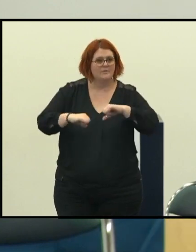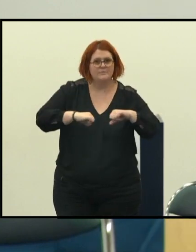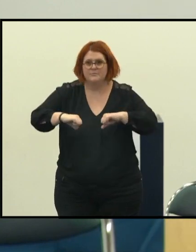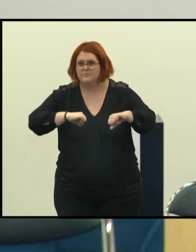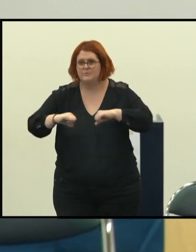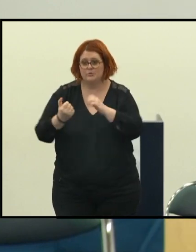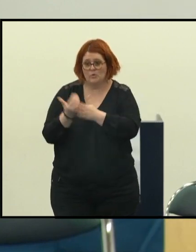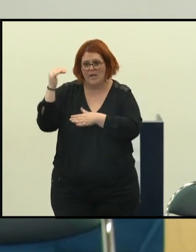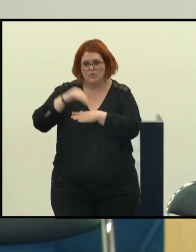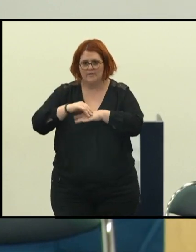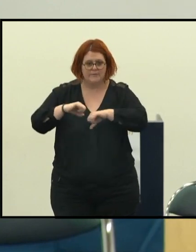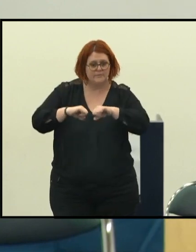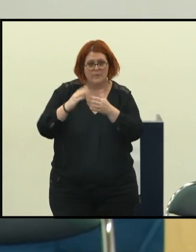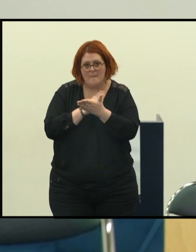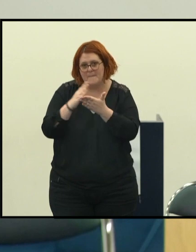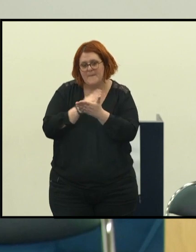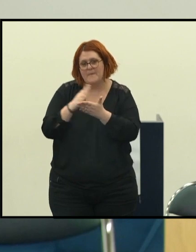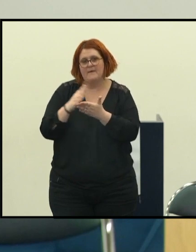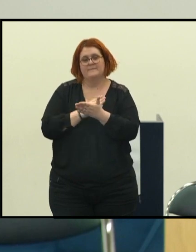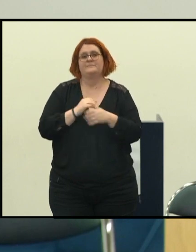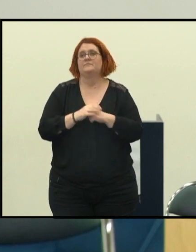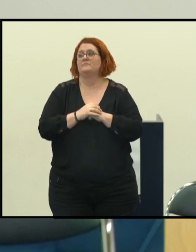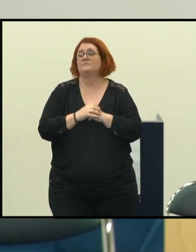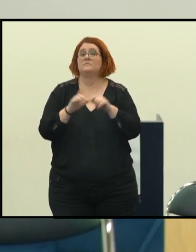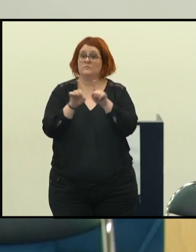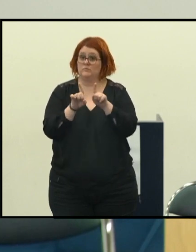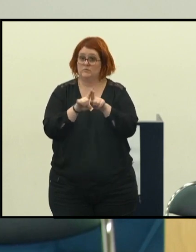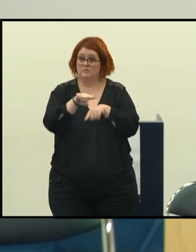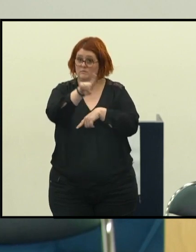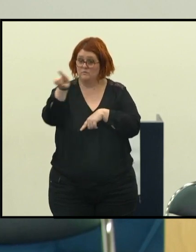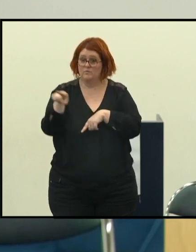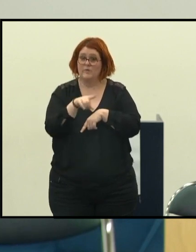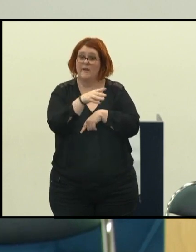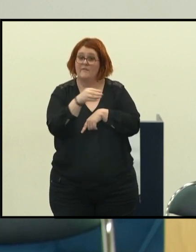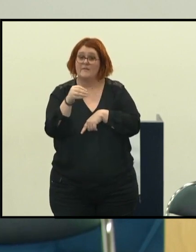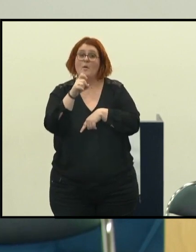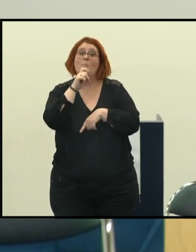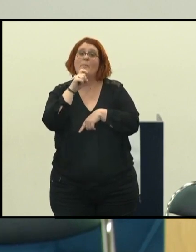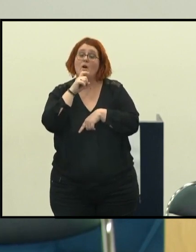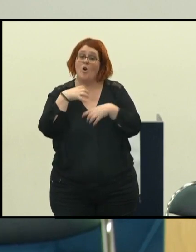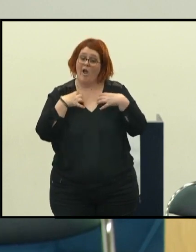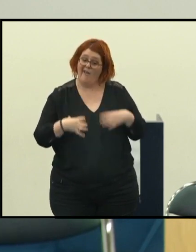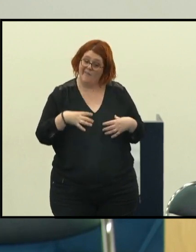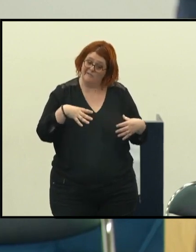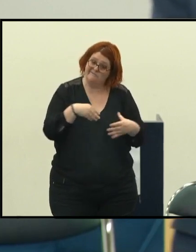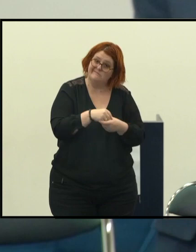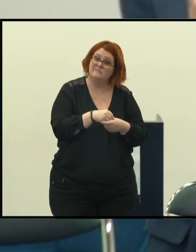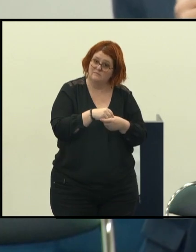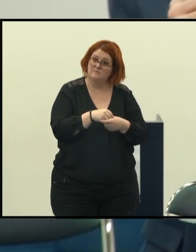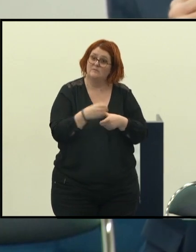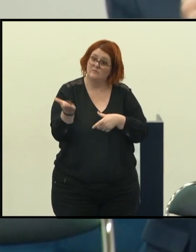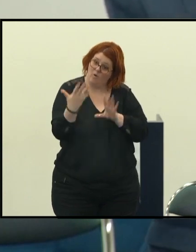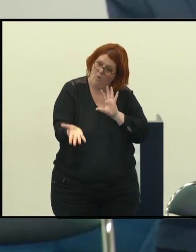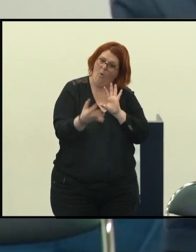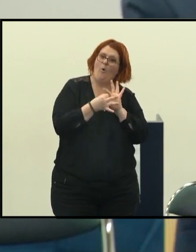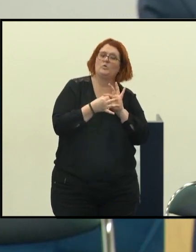cette organisation, de cette préparation. Donc, et je vous invite d'ailleurs, ceux qui ne sont pas encore adhérents à la coordination 95, je vous invite à nous